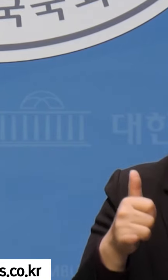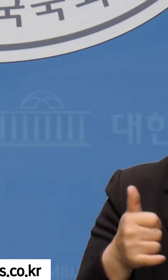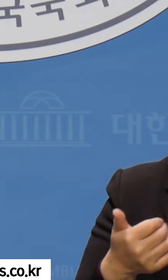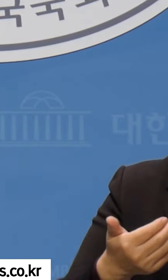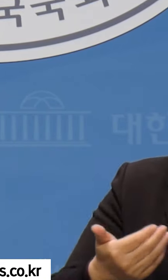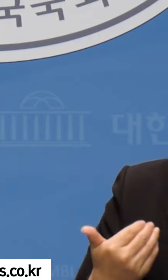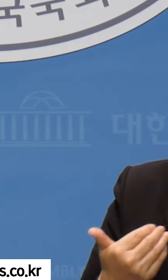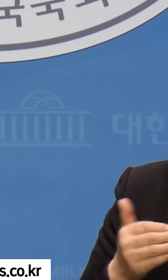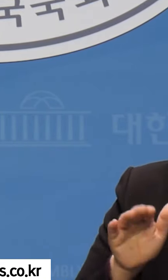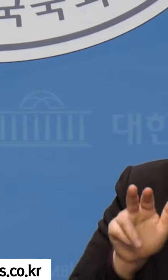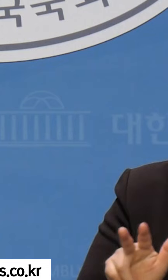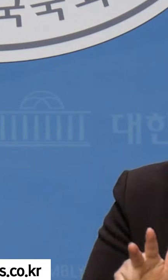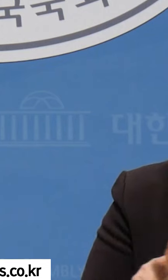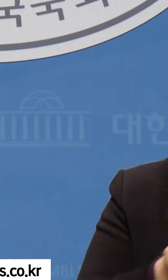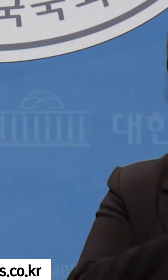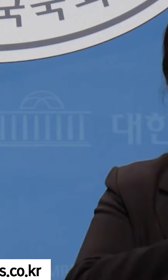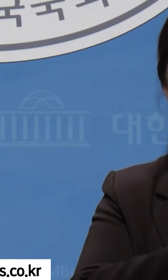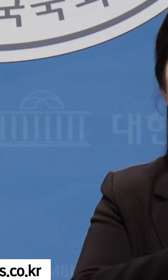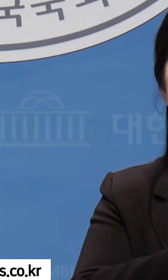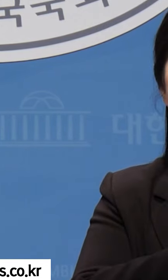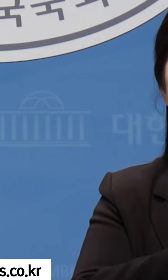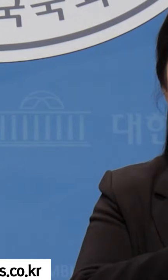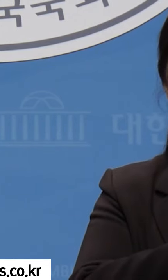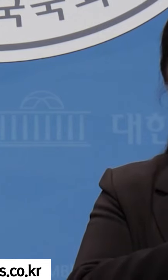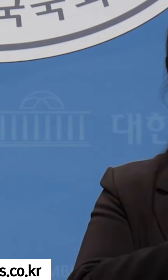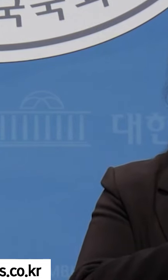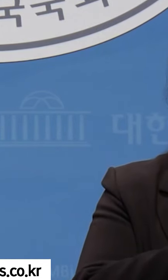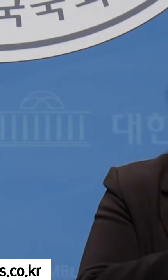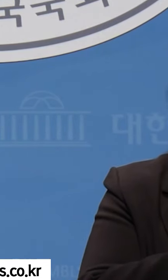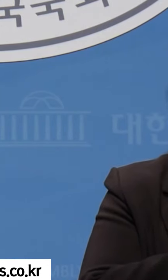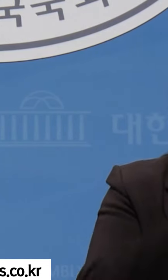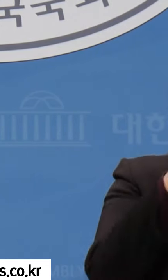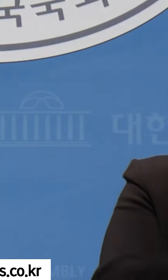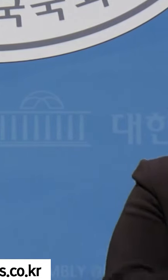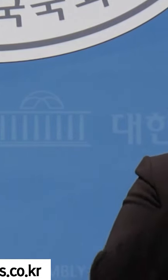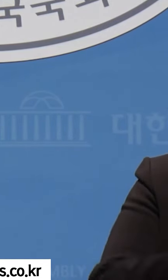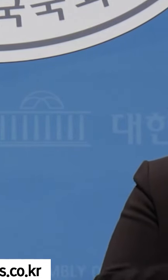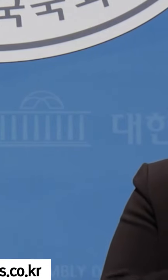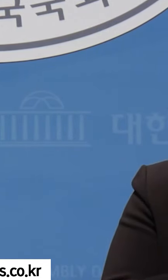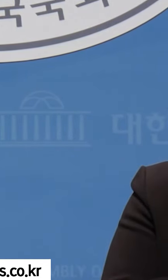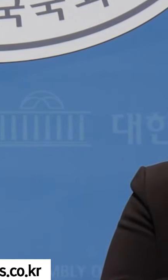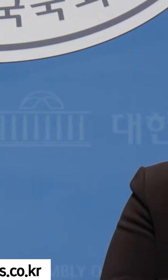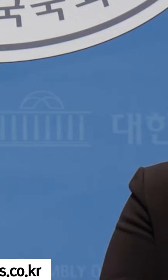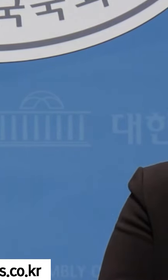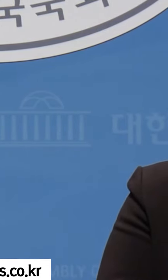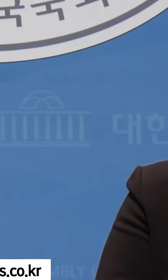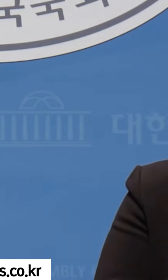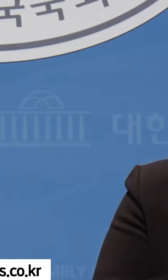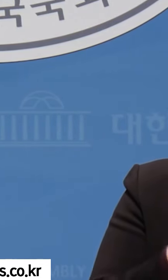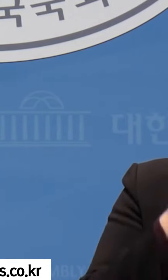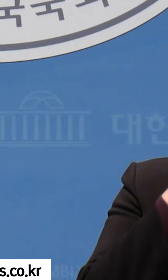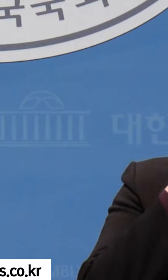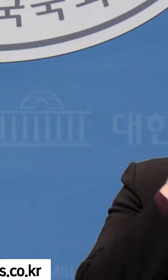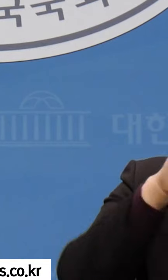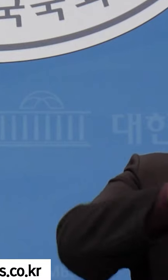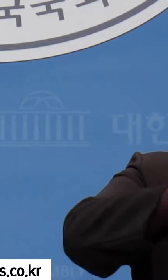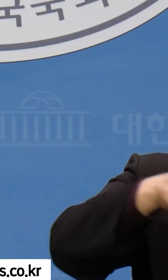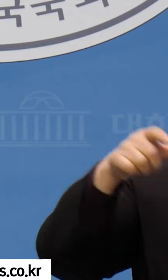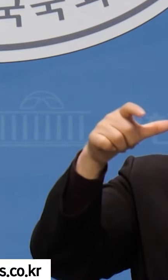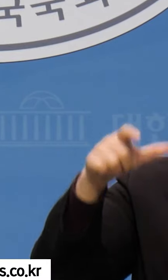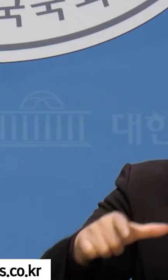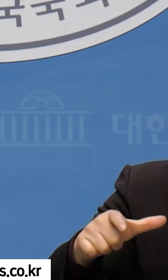전현직 의원이 한 곳에서 경쟁하고 있는 상황에서 서울 수도권의